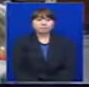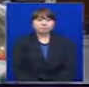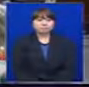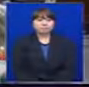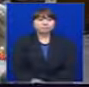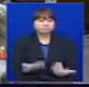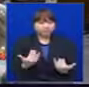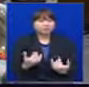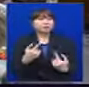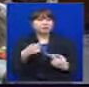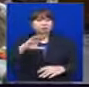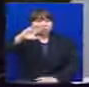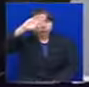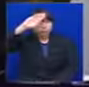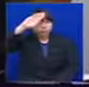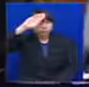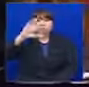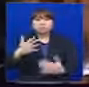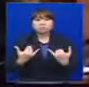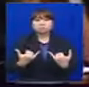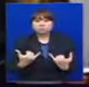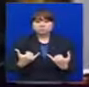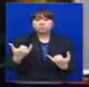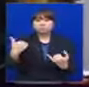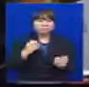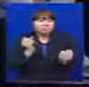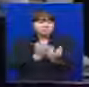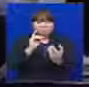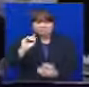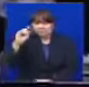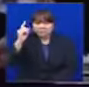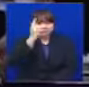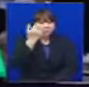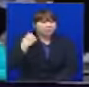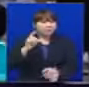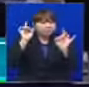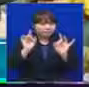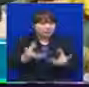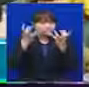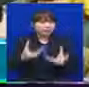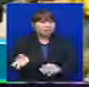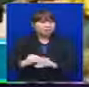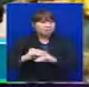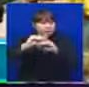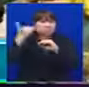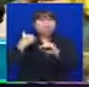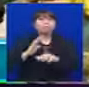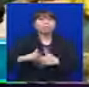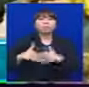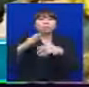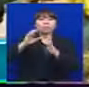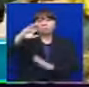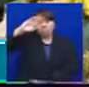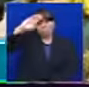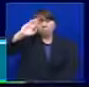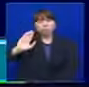ปฏิเสธไม่ได้ว่าโรคภัยไข้เจ็บณปัจจุบันมีการอุบัติขึ้นใหม่พร้อมๆกับความรุนแรงที่มีมากขึ้นตามวิวัฒนาการของโล